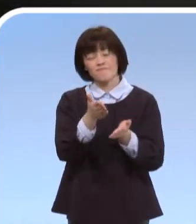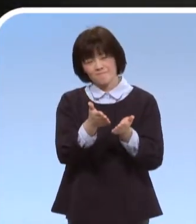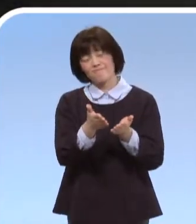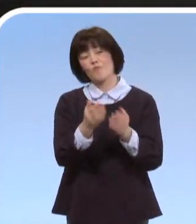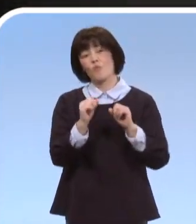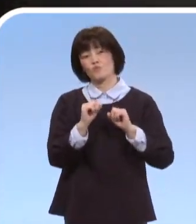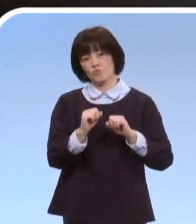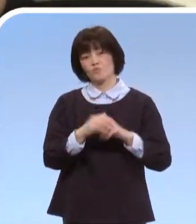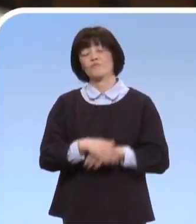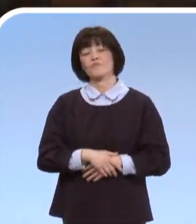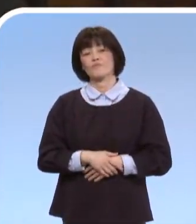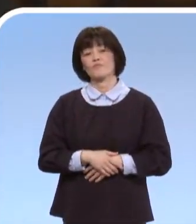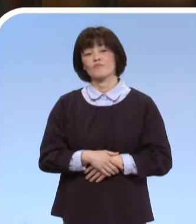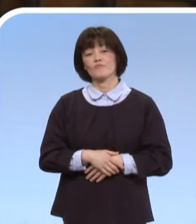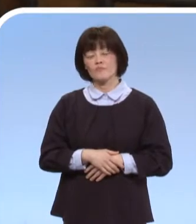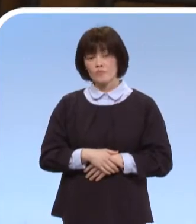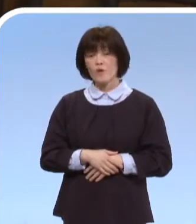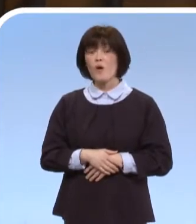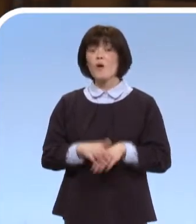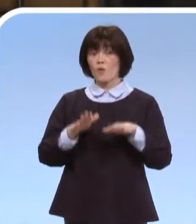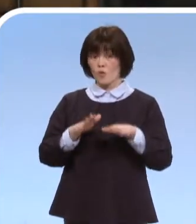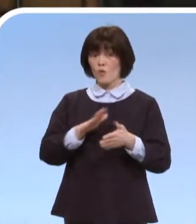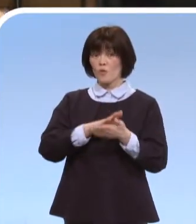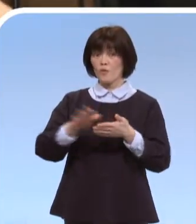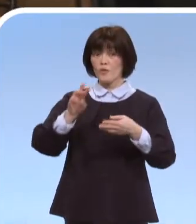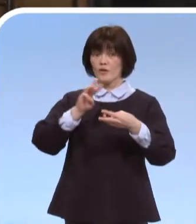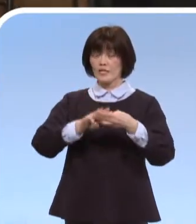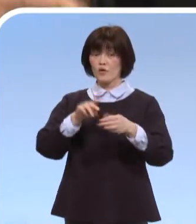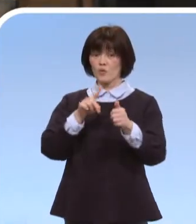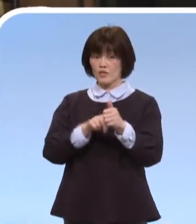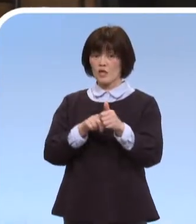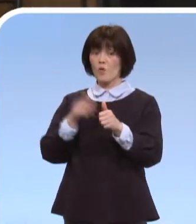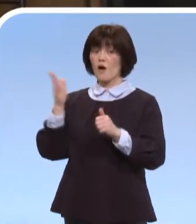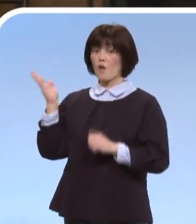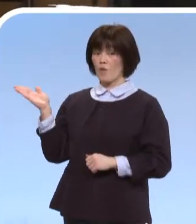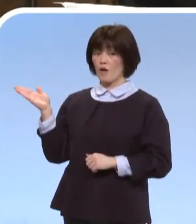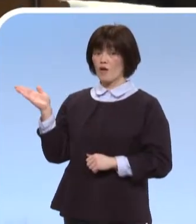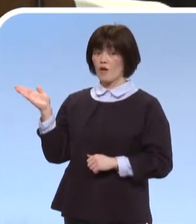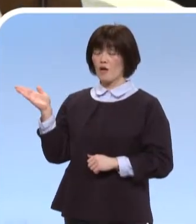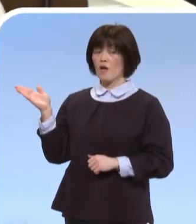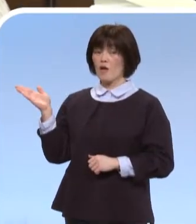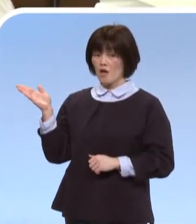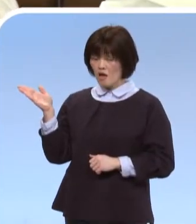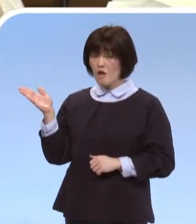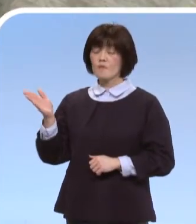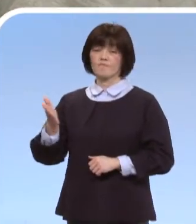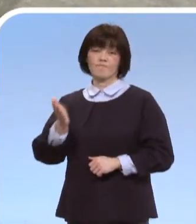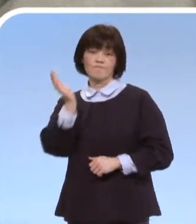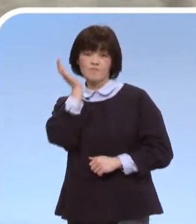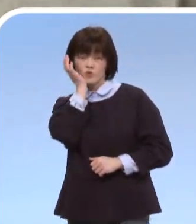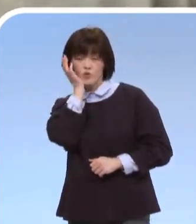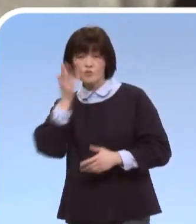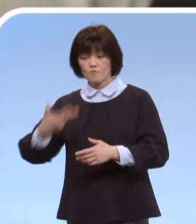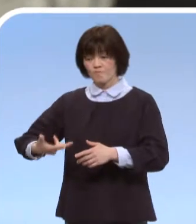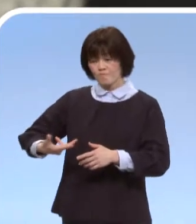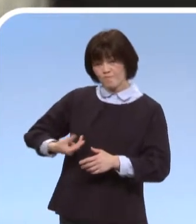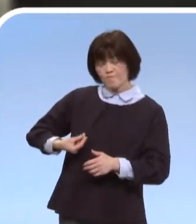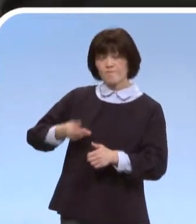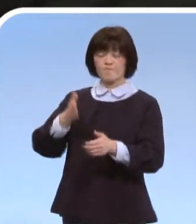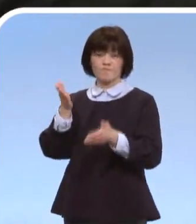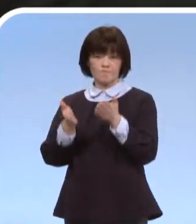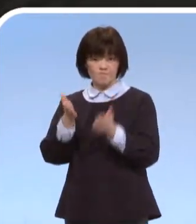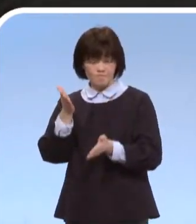行っています。今回清田さんはこのお宅で水分補給と入浴の補助を行います。